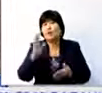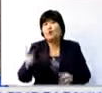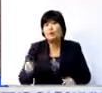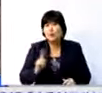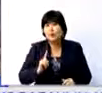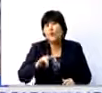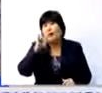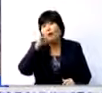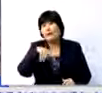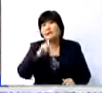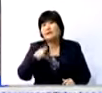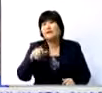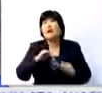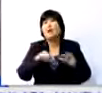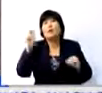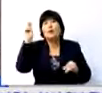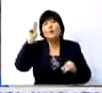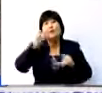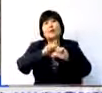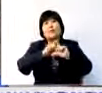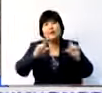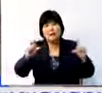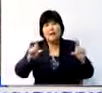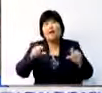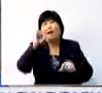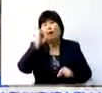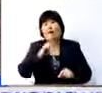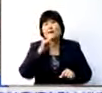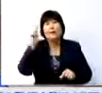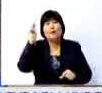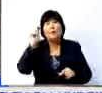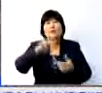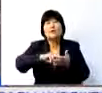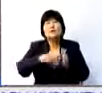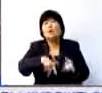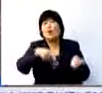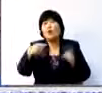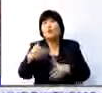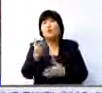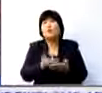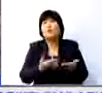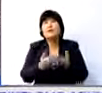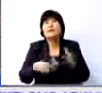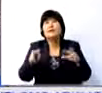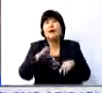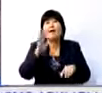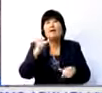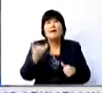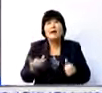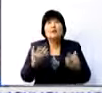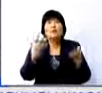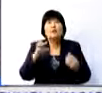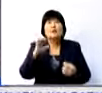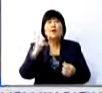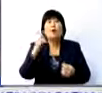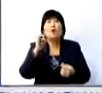қатар Қазақстан азаматтарының балалары оқитын білім беру мекемелерін Қазақстанда оқу стандартына көшіру туралы мәселе де қаралмақ. Айта кетейік, қазіргі күні